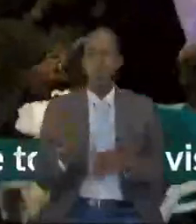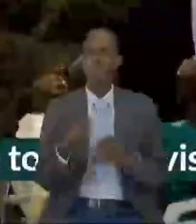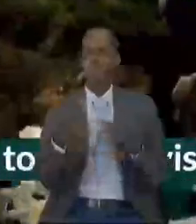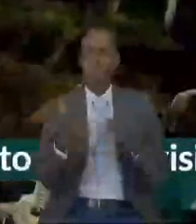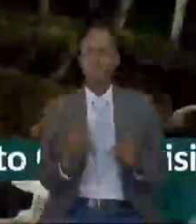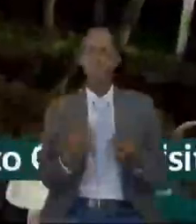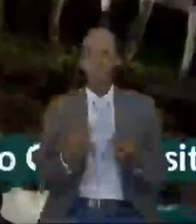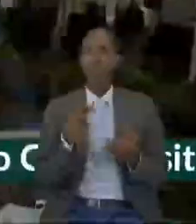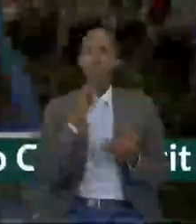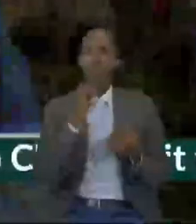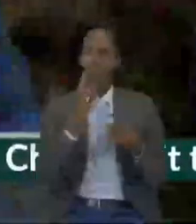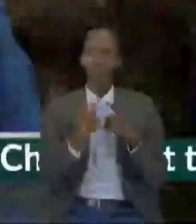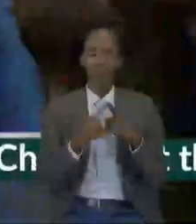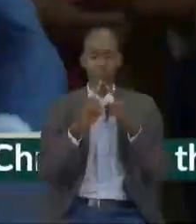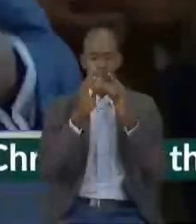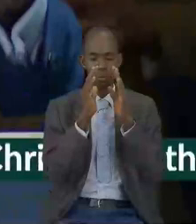Restez.